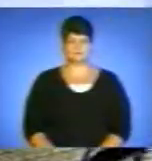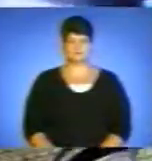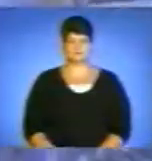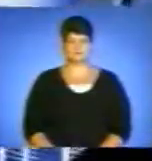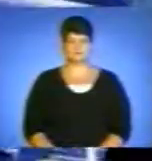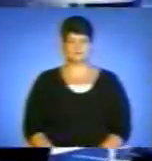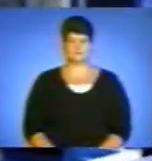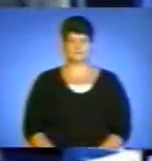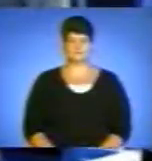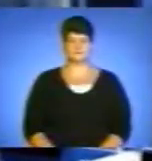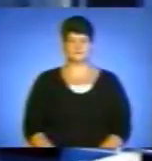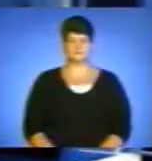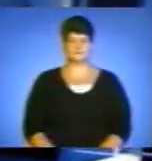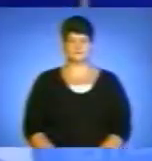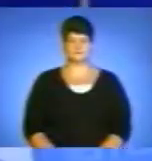Музика